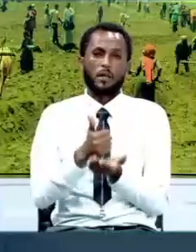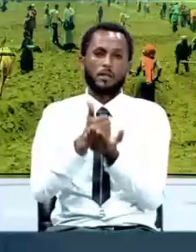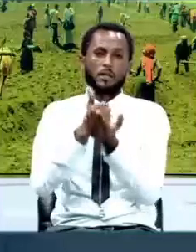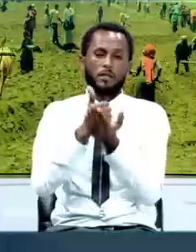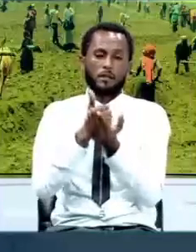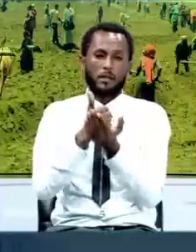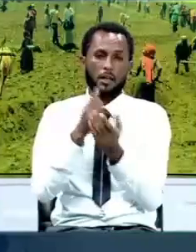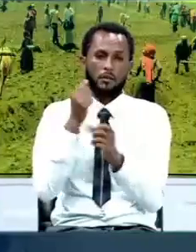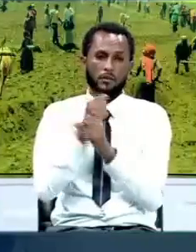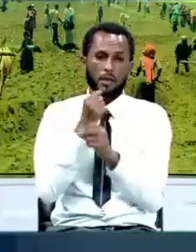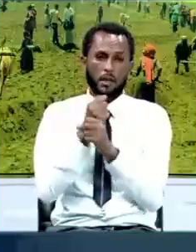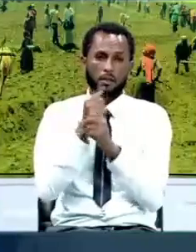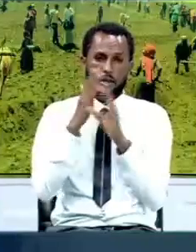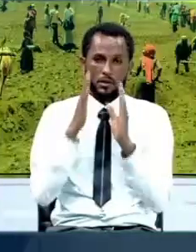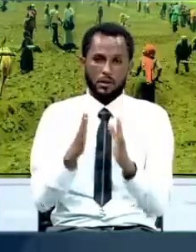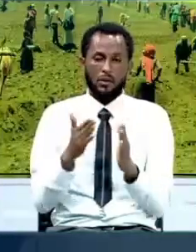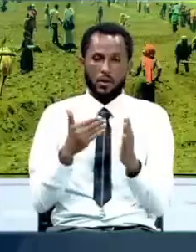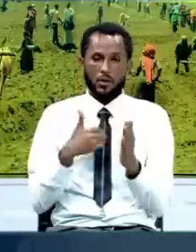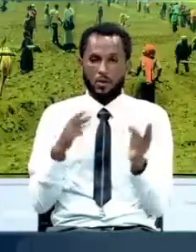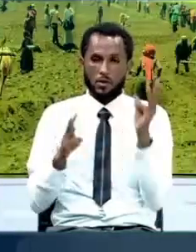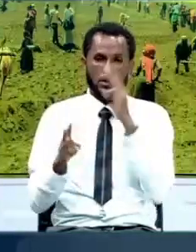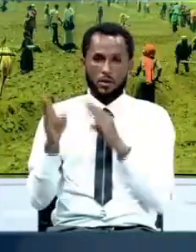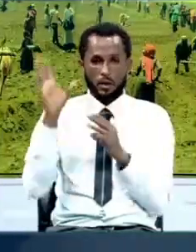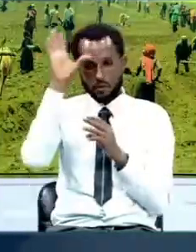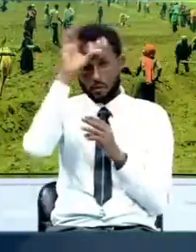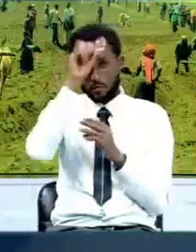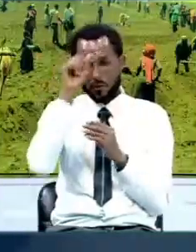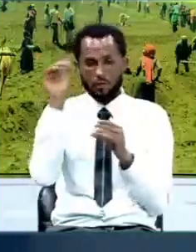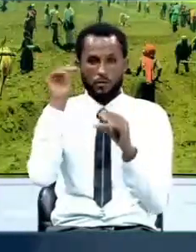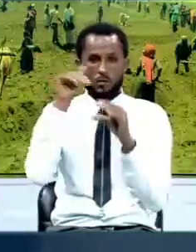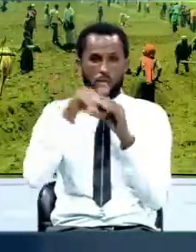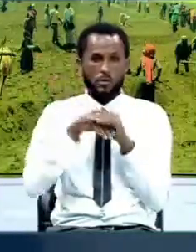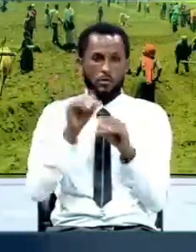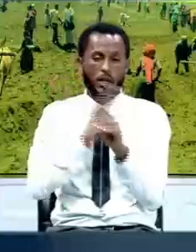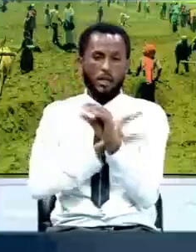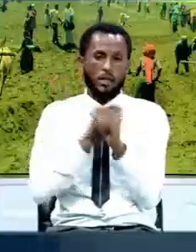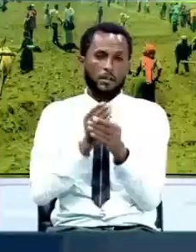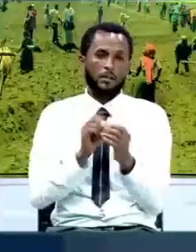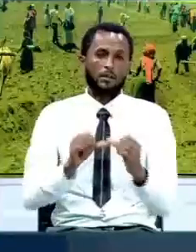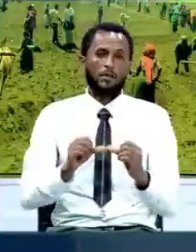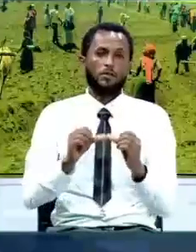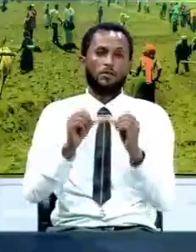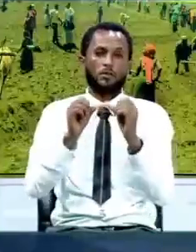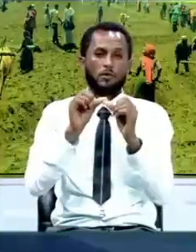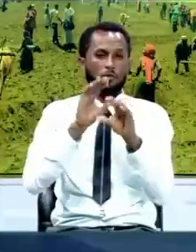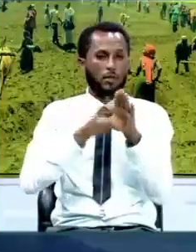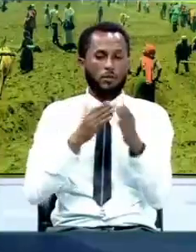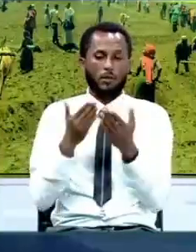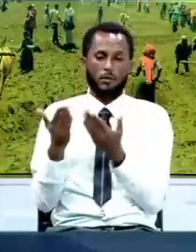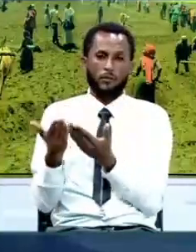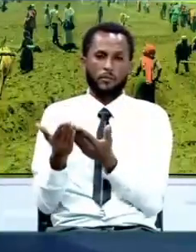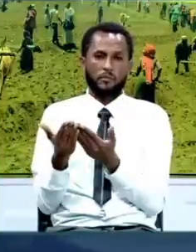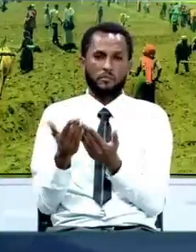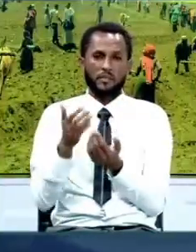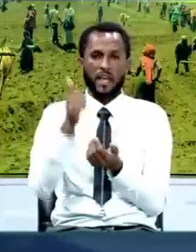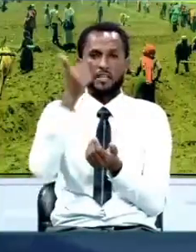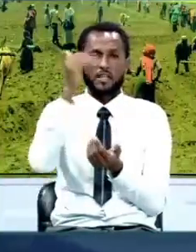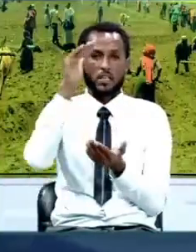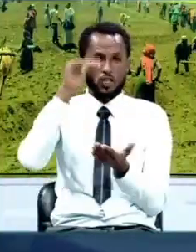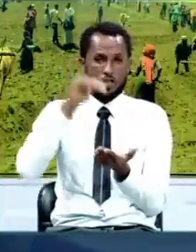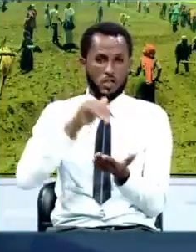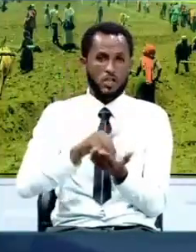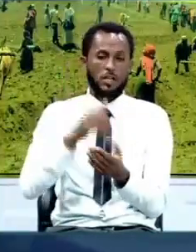ዝተሓገዘን ኣብቲ ሰራሕተኛ ዘለዎ ፀገም ኣብ ግምት ብምእታው እቲ ሓገዝ ተጠናኺሩ ክቕፅልን ተላብዮም። ካብዚ 10,000 ሰራሕተኛ